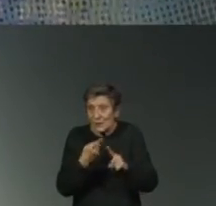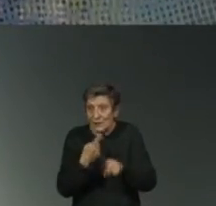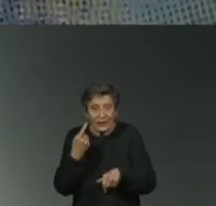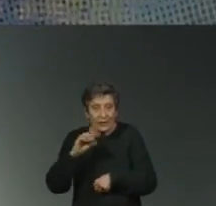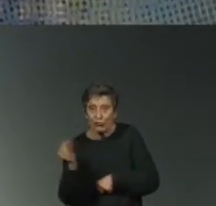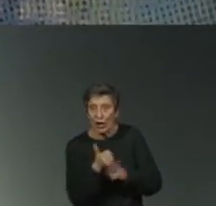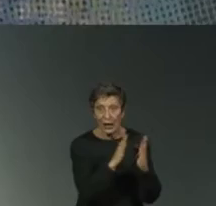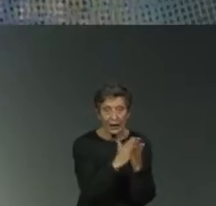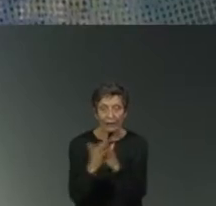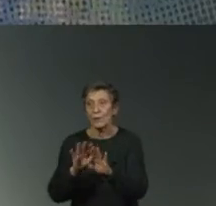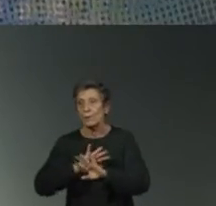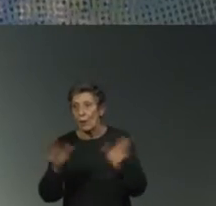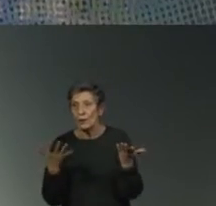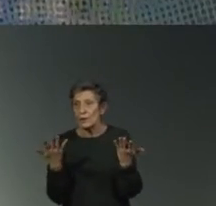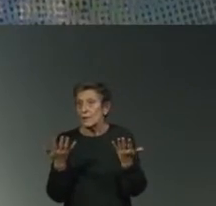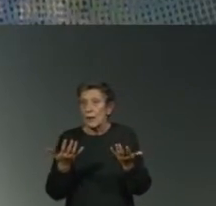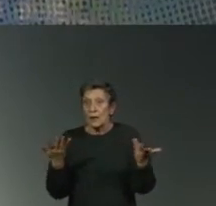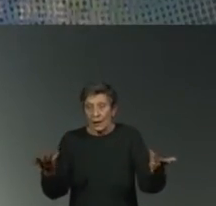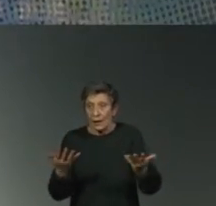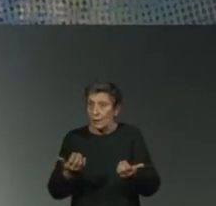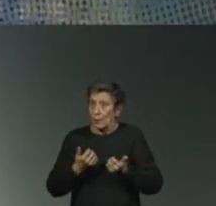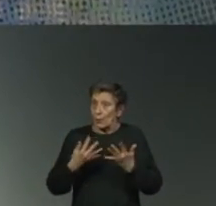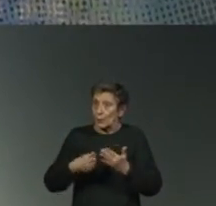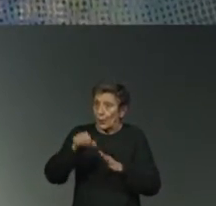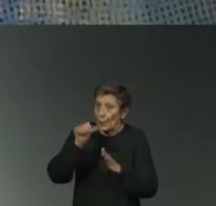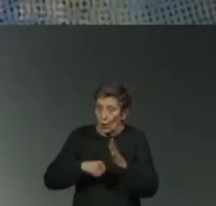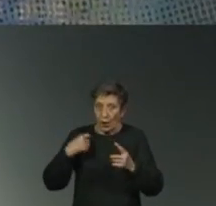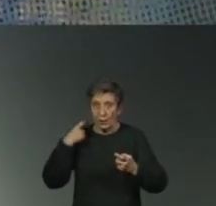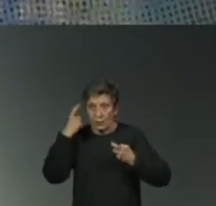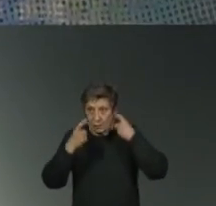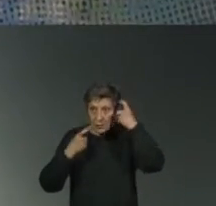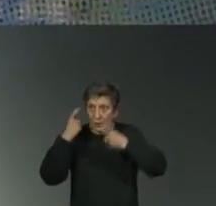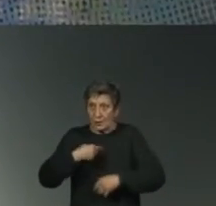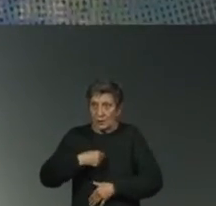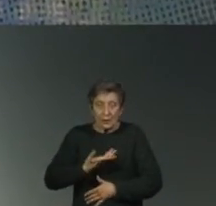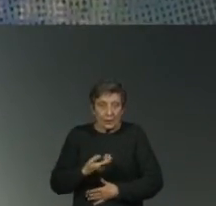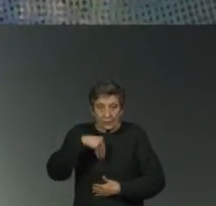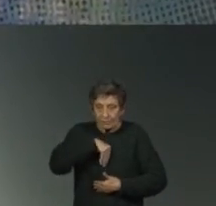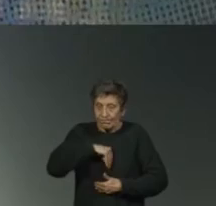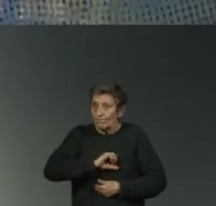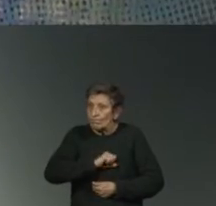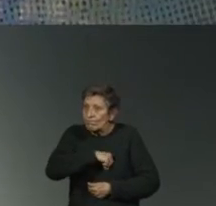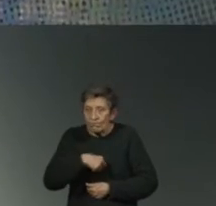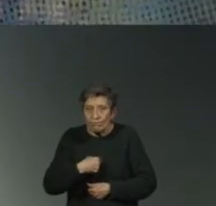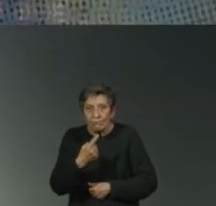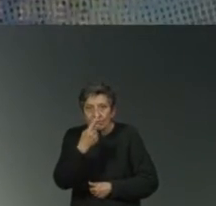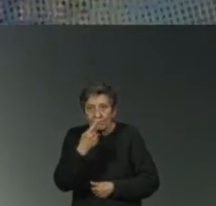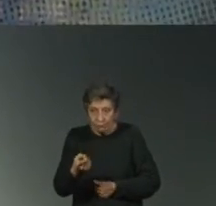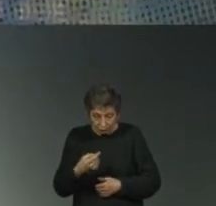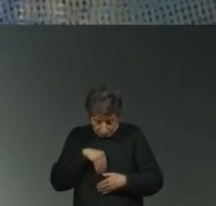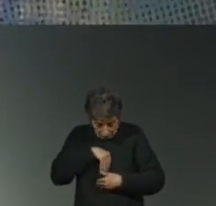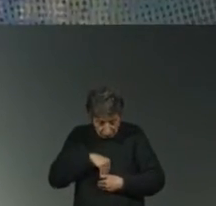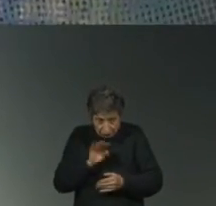Après de longs mois de marasme et de désolation, parce que vraiment j'étais confronté à une véritable